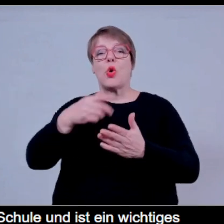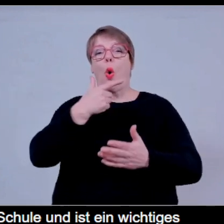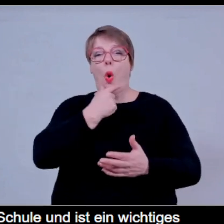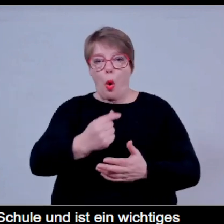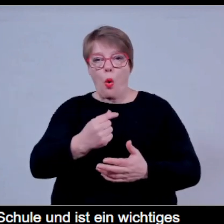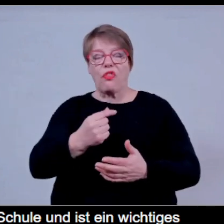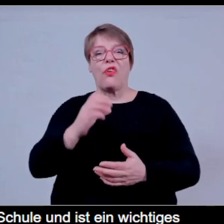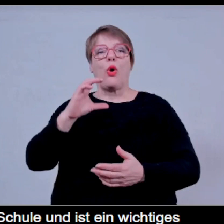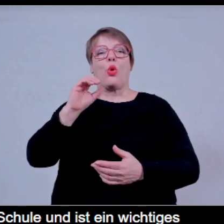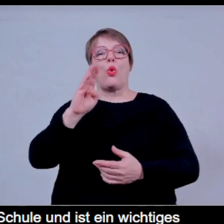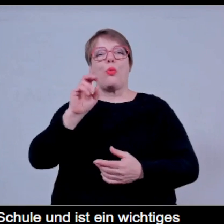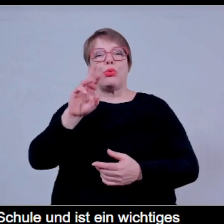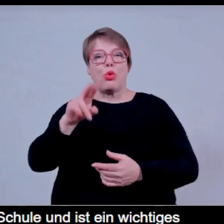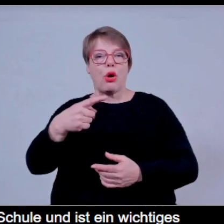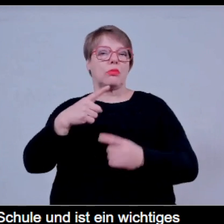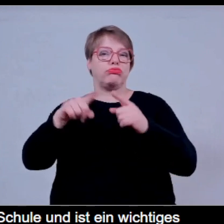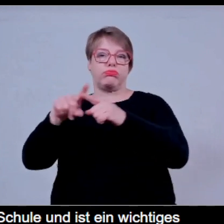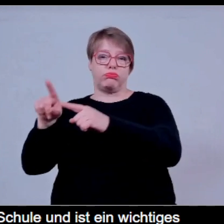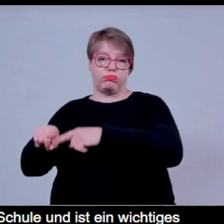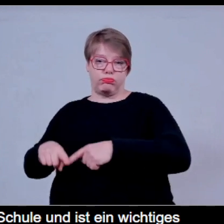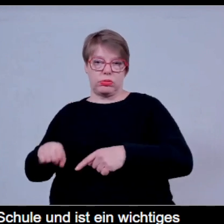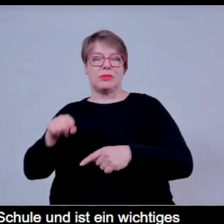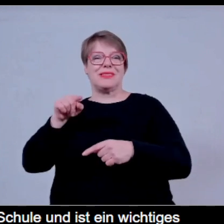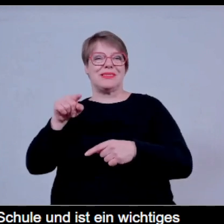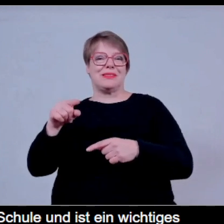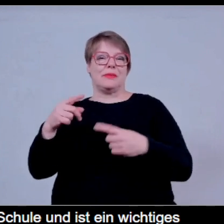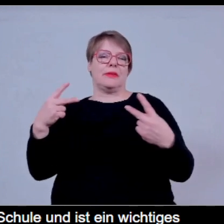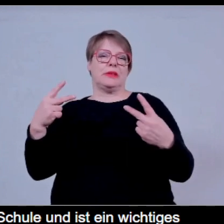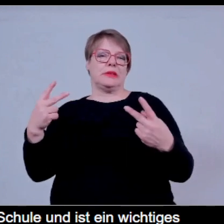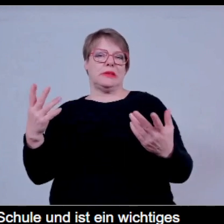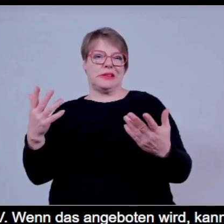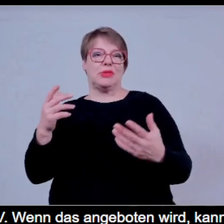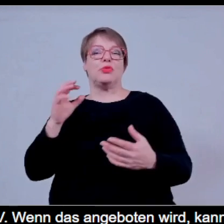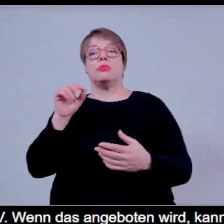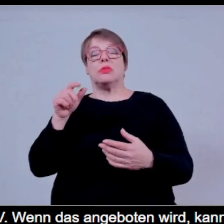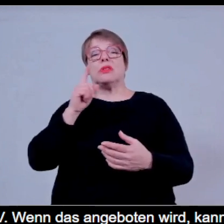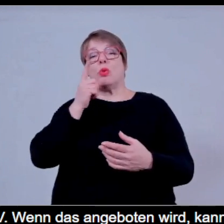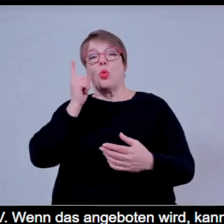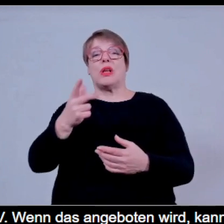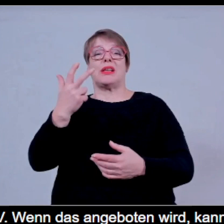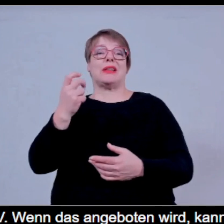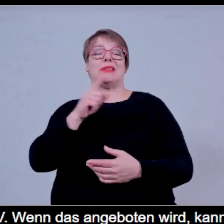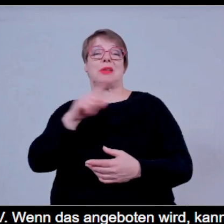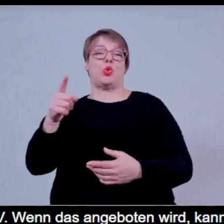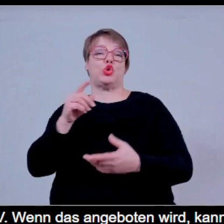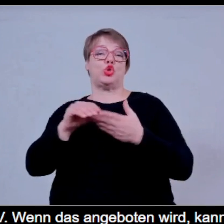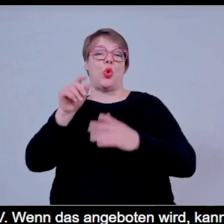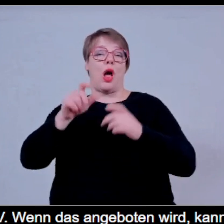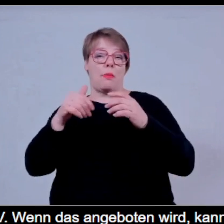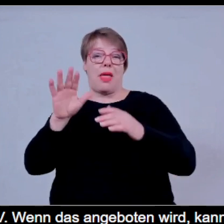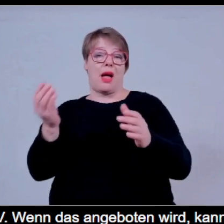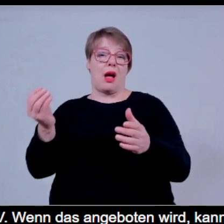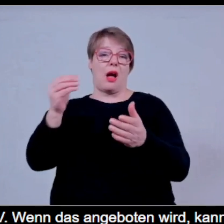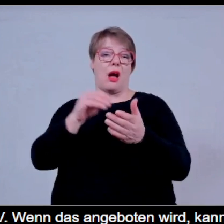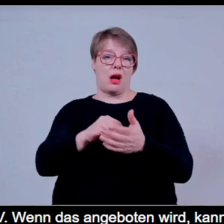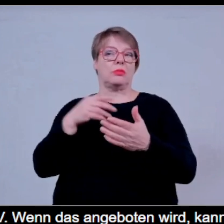angesprochen, im Großraum Würzburg gilt das Ticket schon. In Hessen gilt es auch. Dazwischen haben wir eine Lücke. Also im Bereich Aschaffenburg will man vor